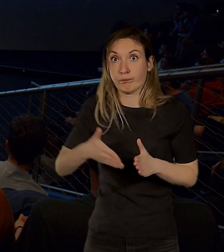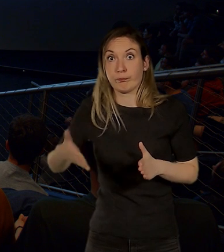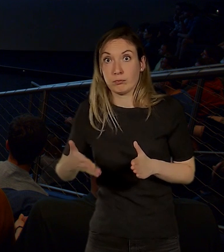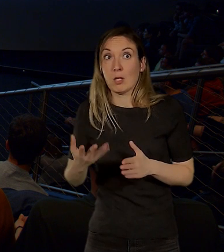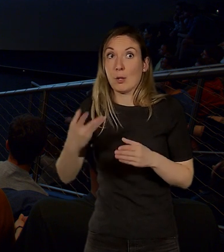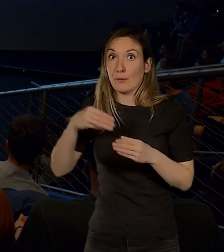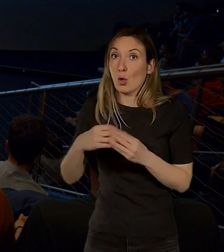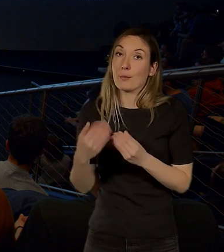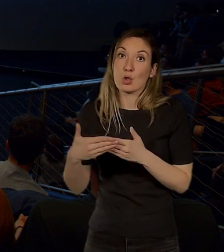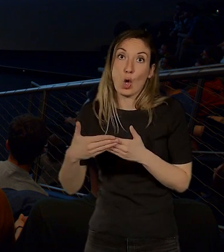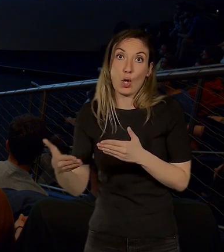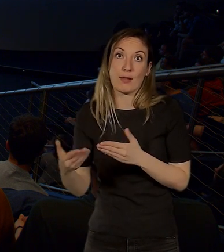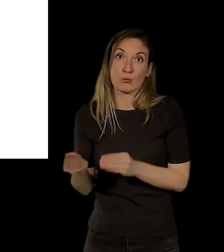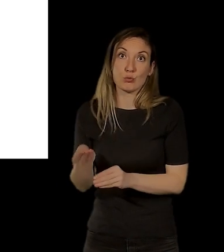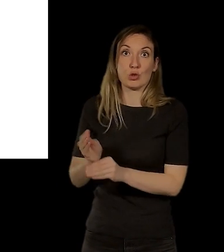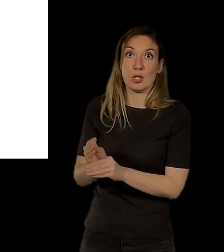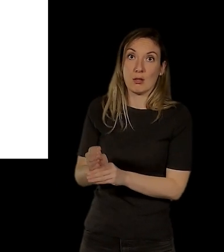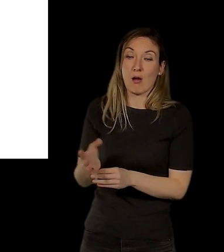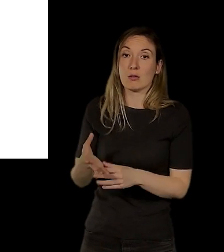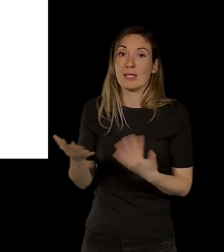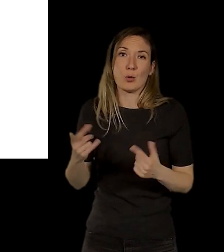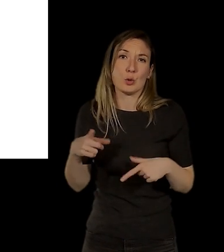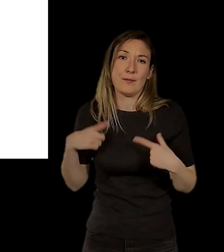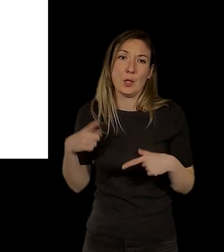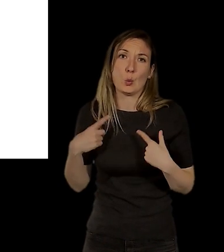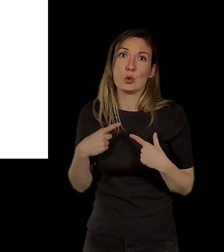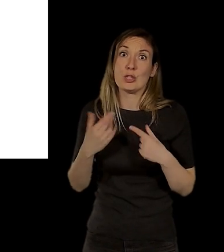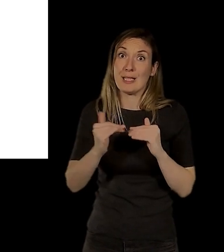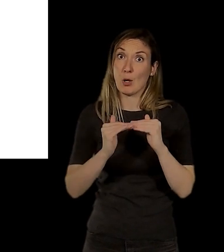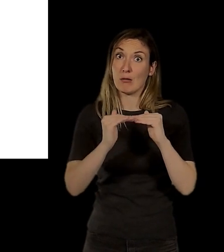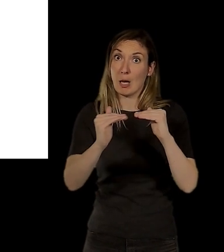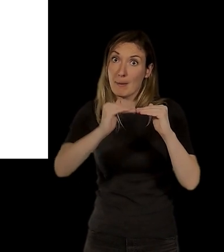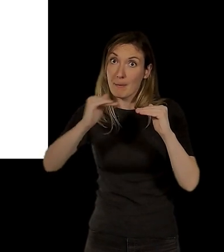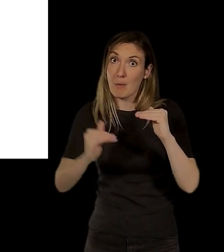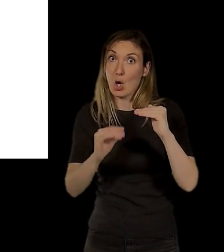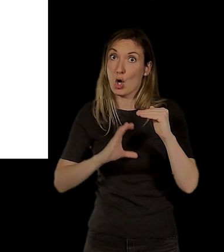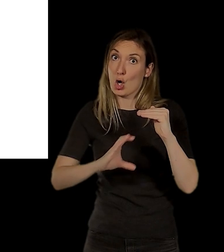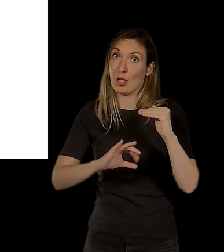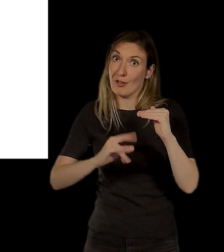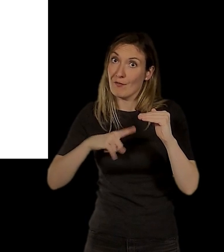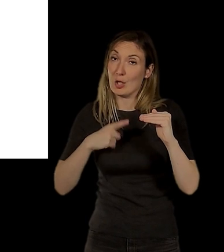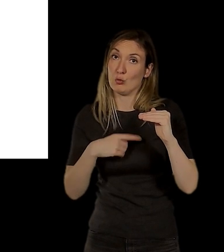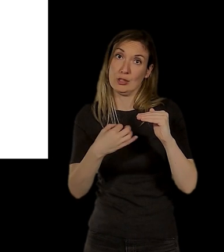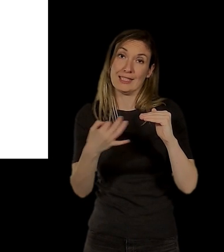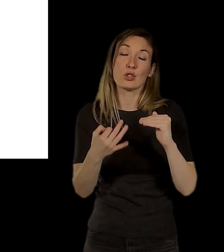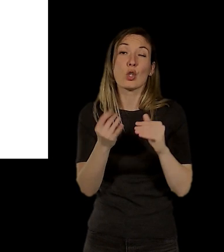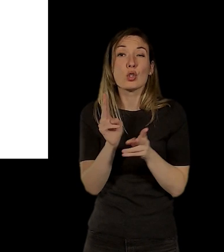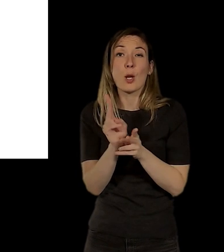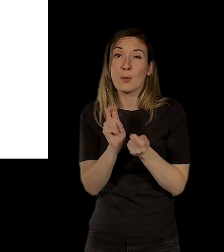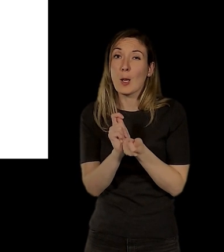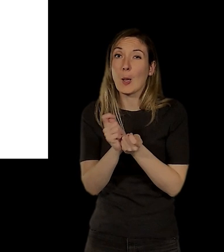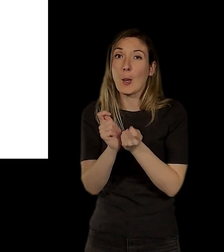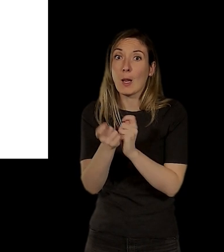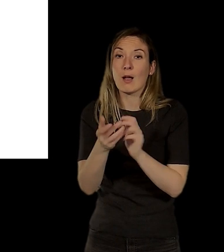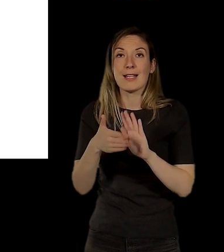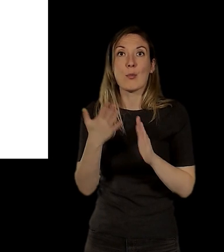částech magistrály, anebo takováto situace, které jsou potřeba, aby nadále bylo zajištěno